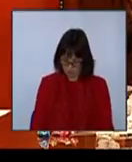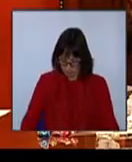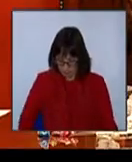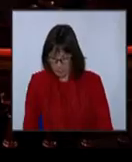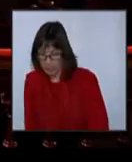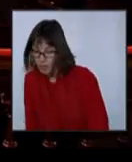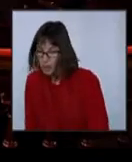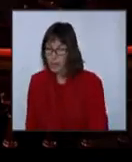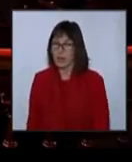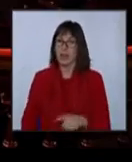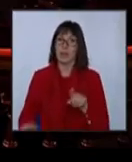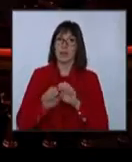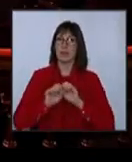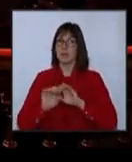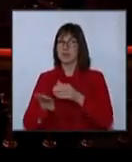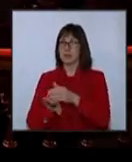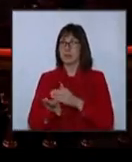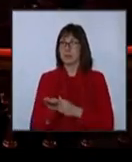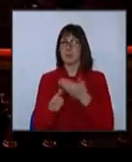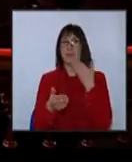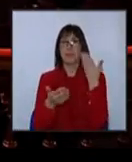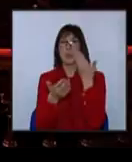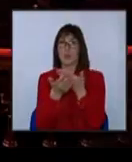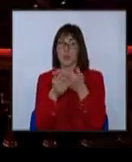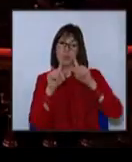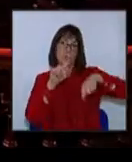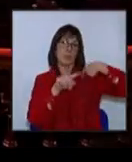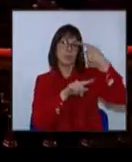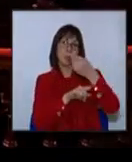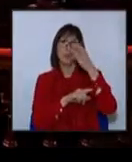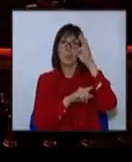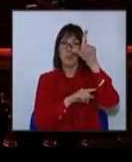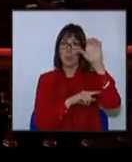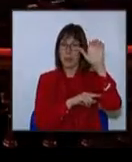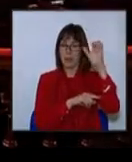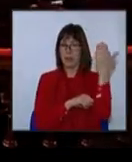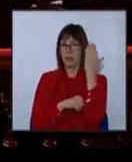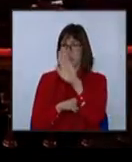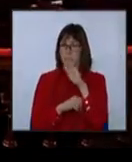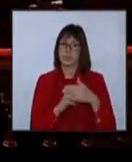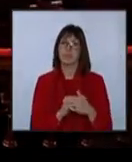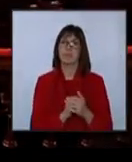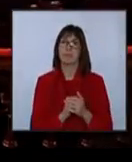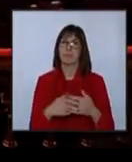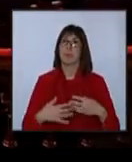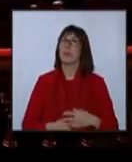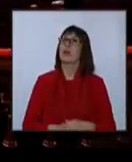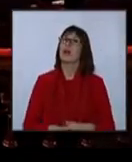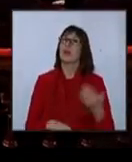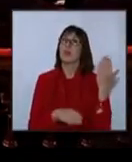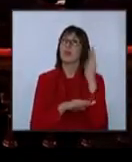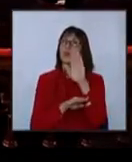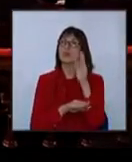Anunciar que retiro la darrera moció i la presentarem al proper ple. Moltes gràcies. Moció presentada per Capgirem